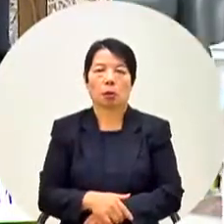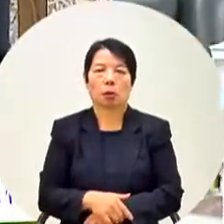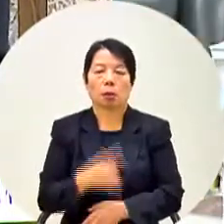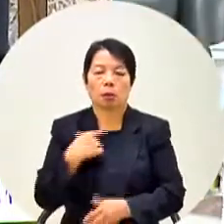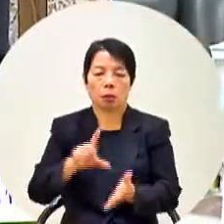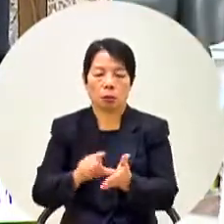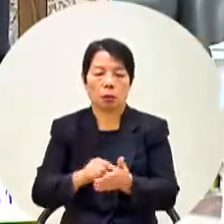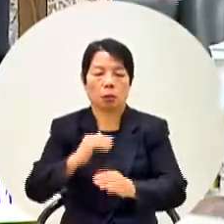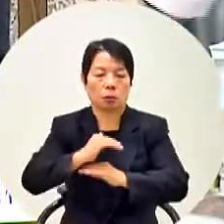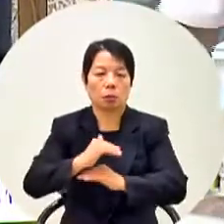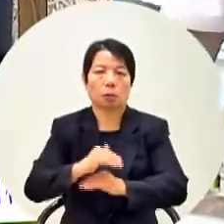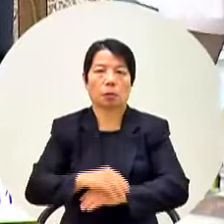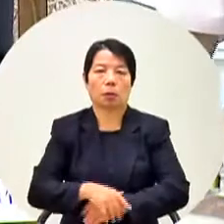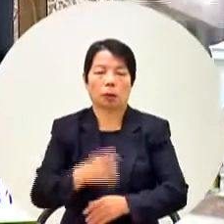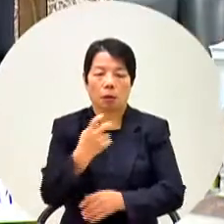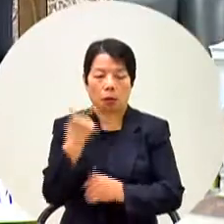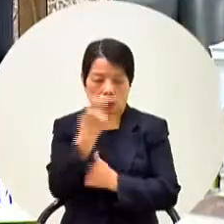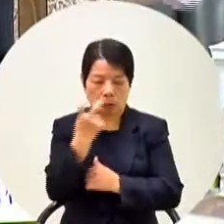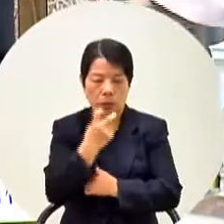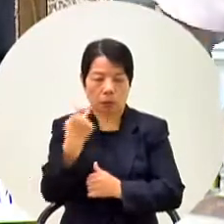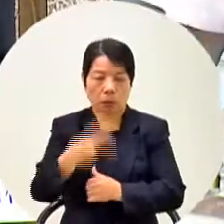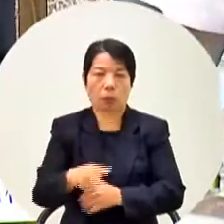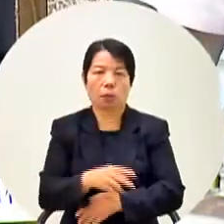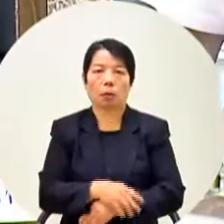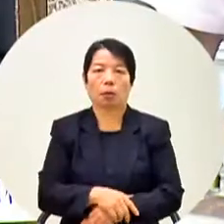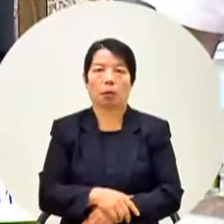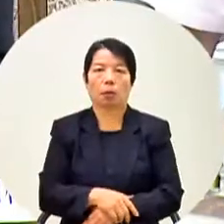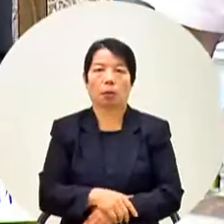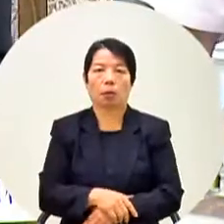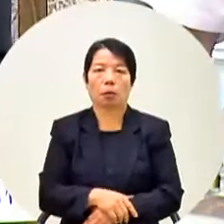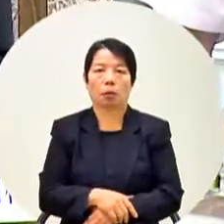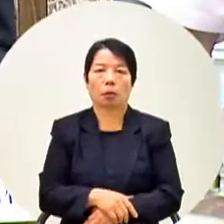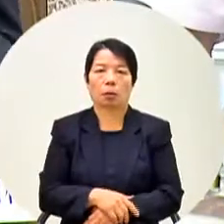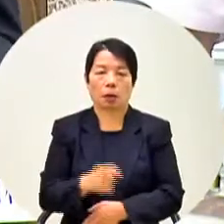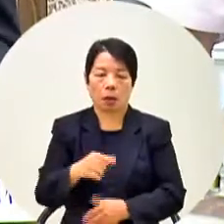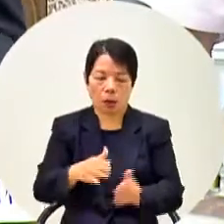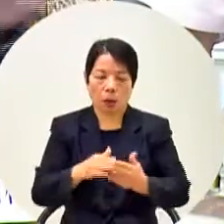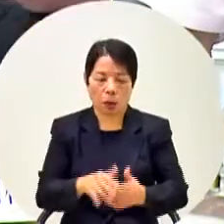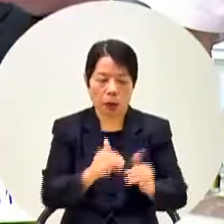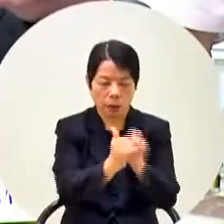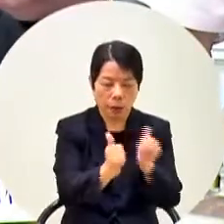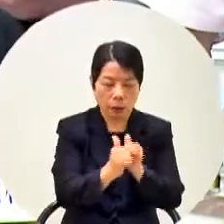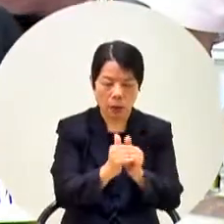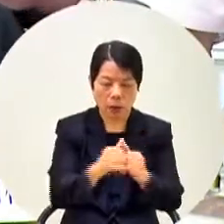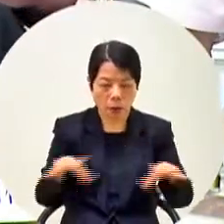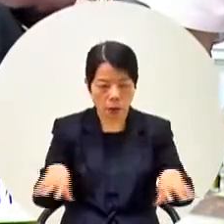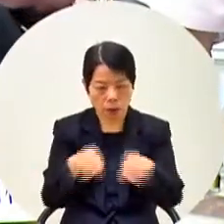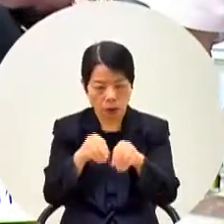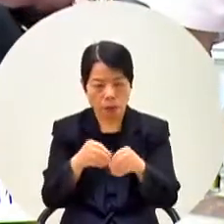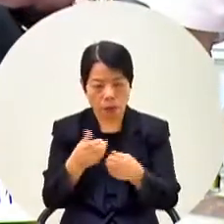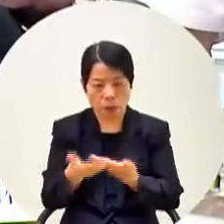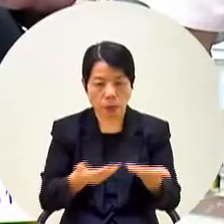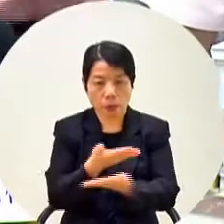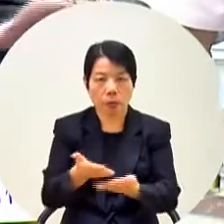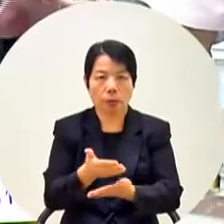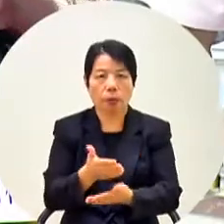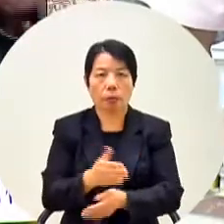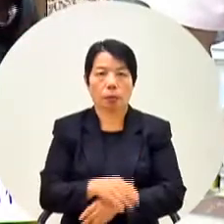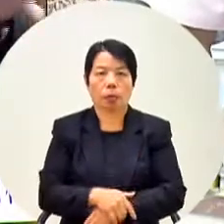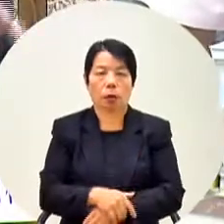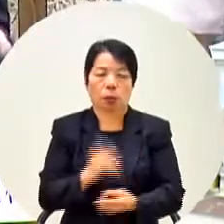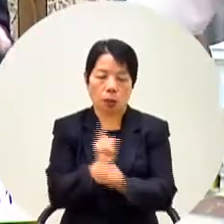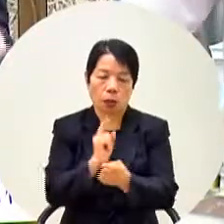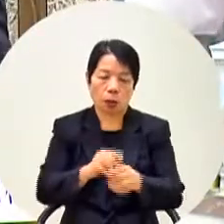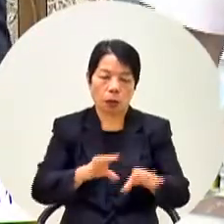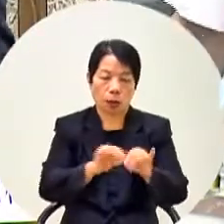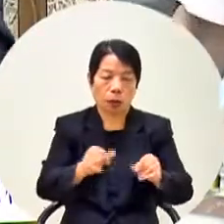限啦。都检讨一个好无啦？愿意都检讨无啦？ 阮会请民众来看有邻居的这个地区的